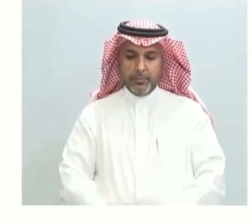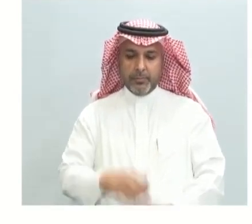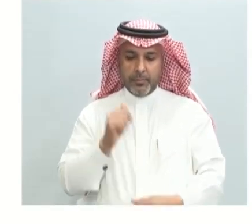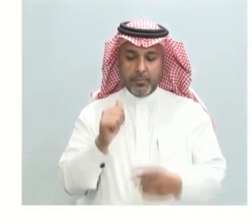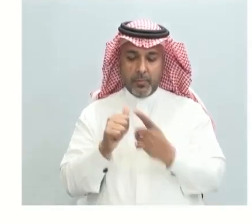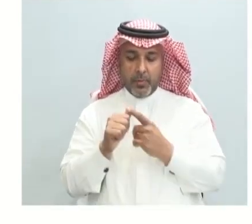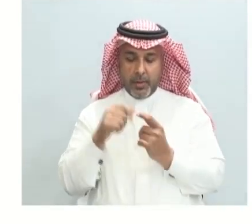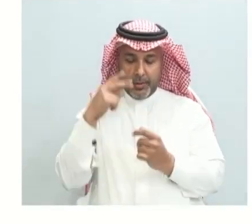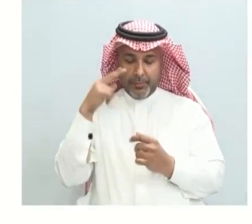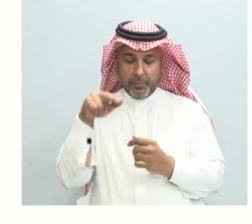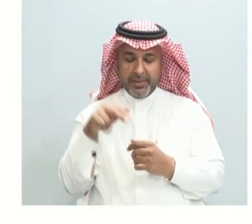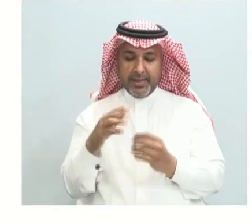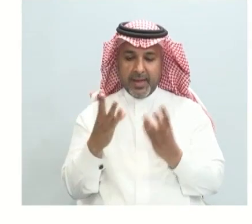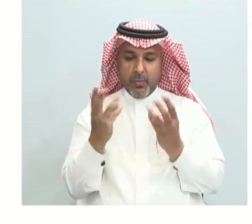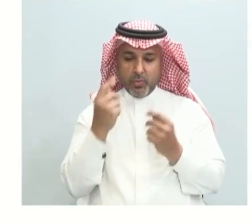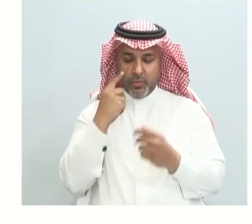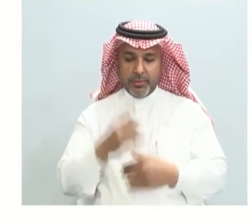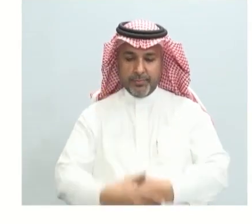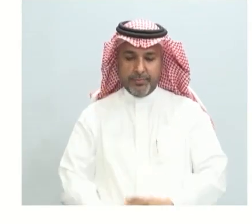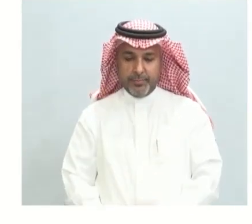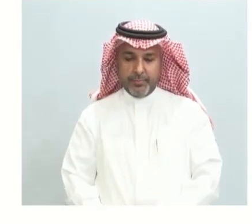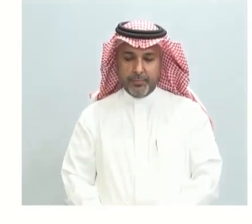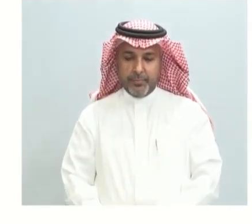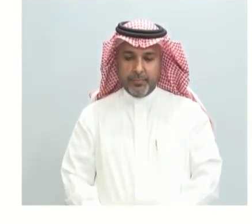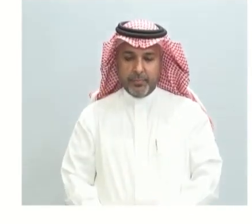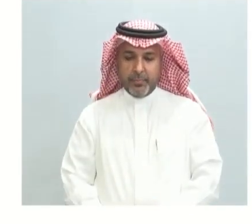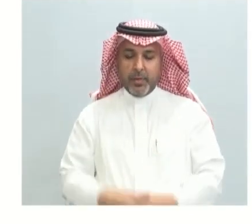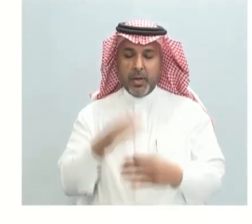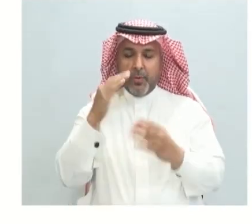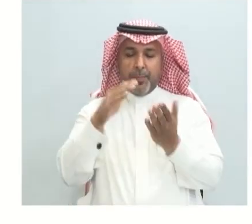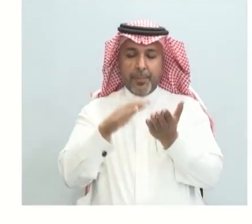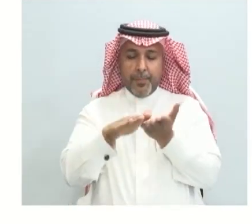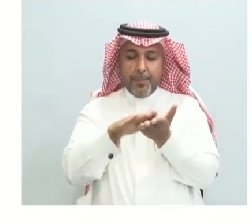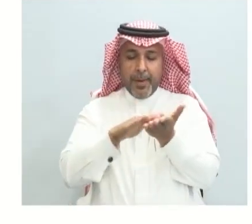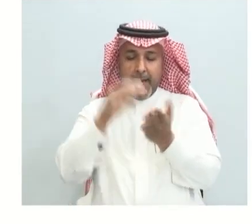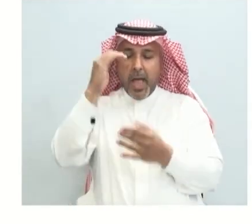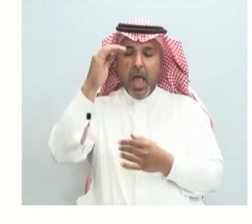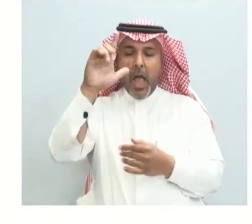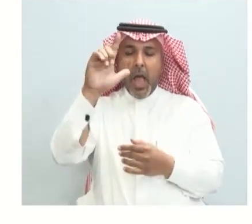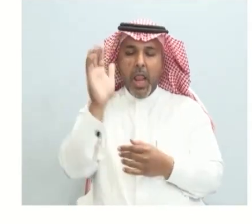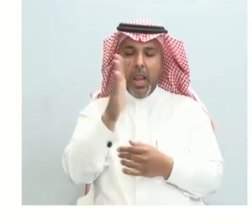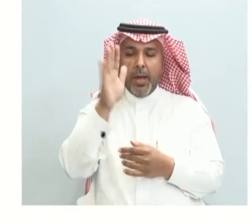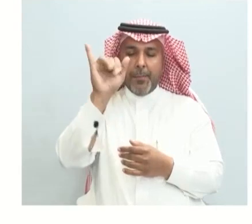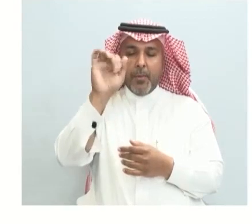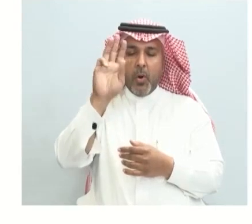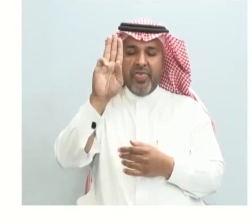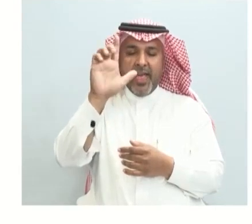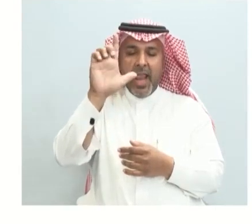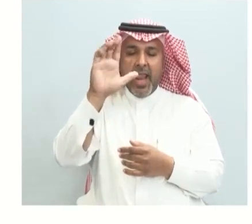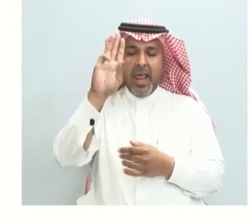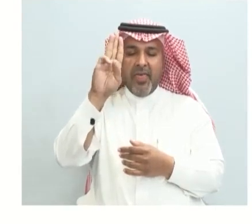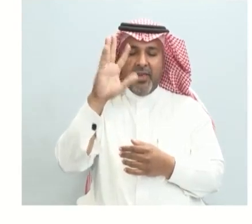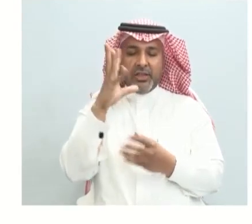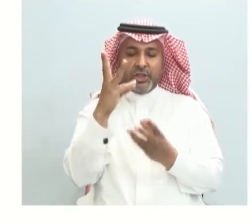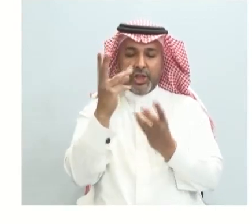الزاويه المحصوره بينهما يعني في الدرس السابق كانت الزاويه مقابله لاحد وانما الان حيعطي